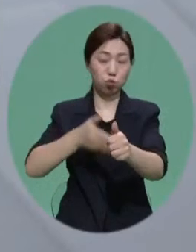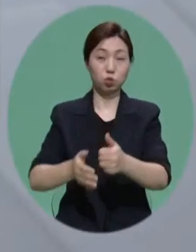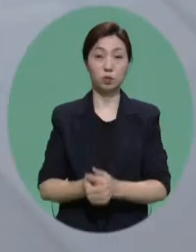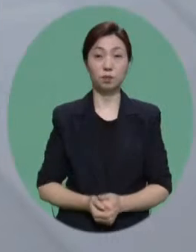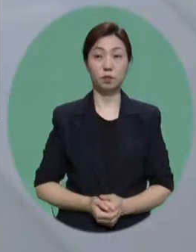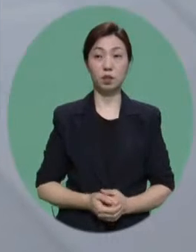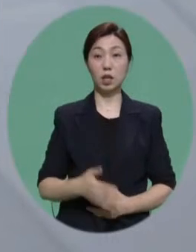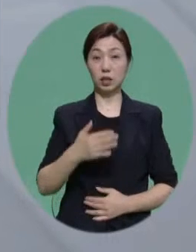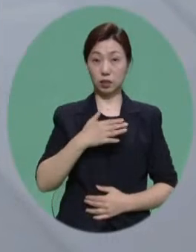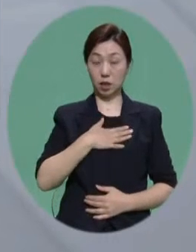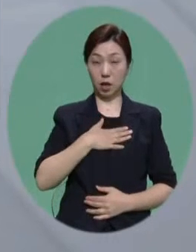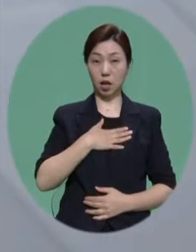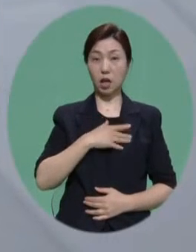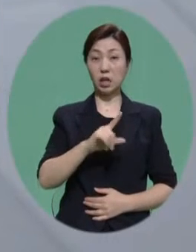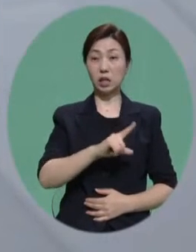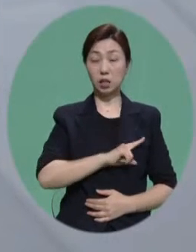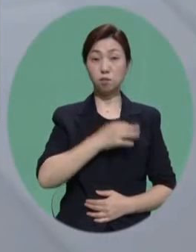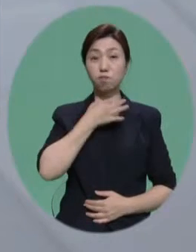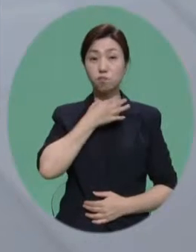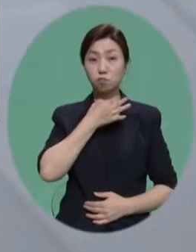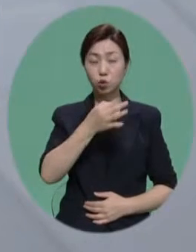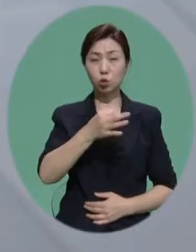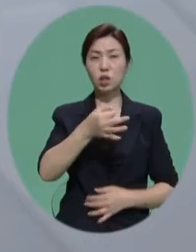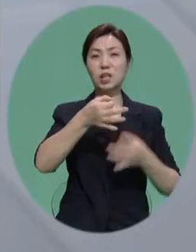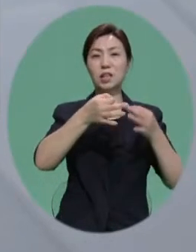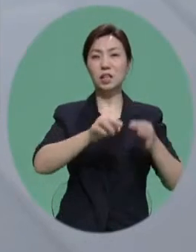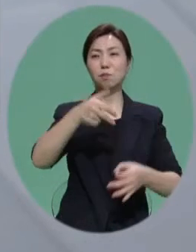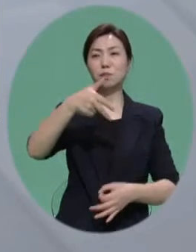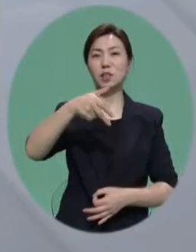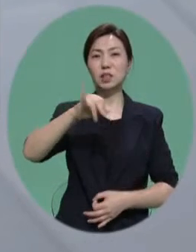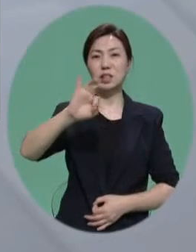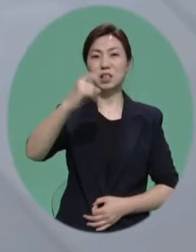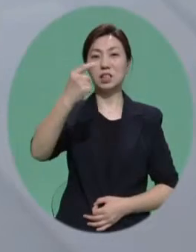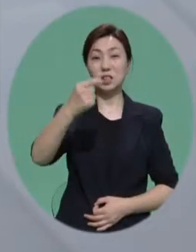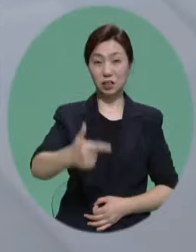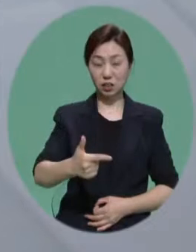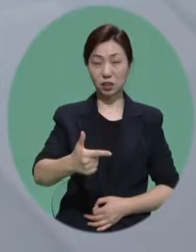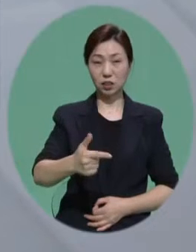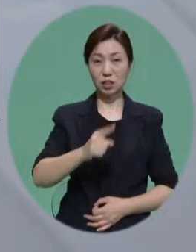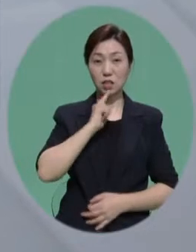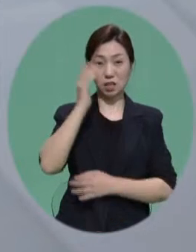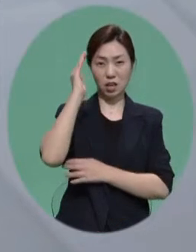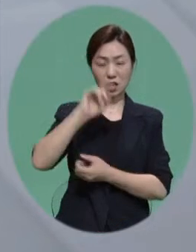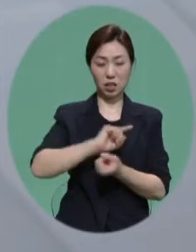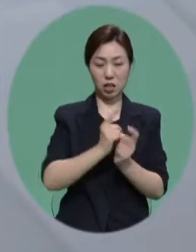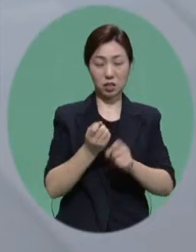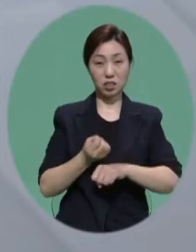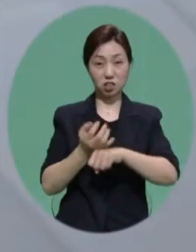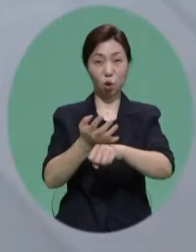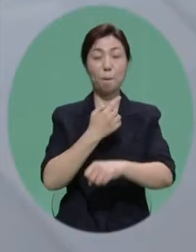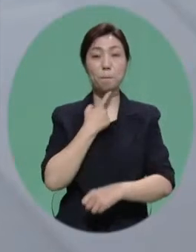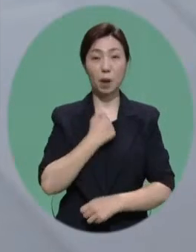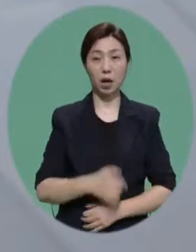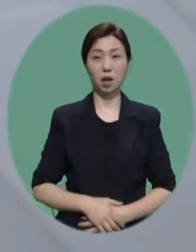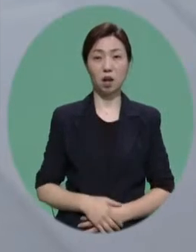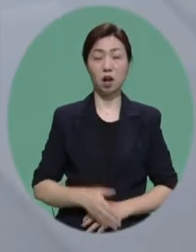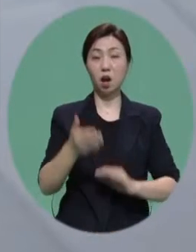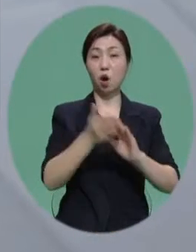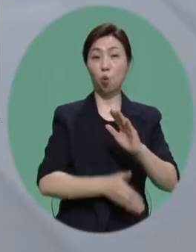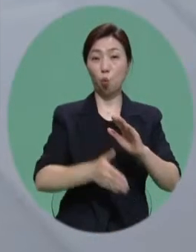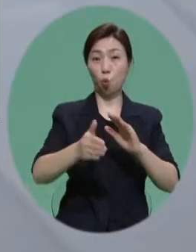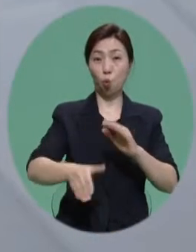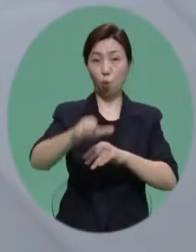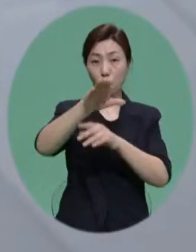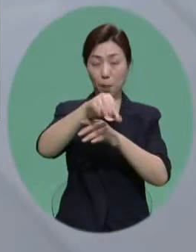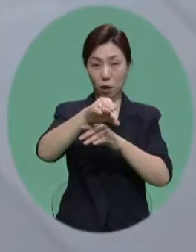김지현 씨의 그 말씀을 이제 가슴 질 내렸는데 에 그런 정도 이 공중파에서 국민들